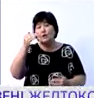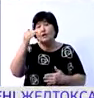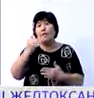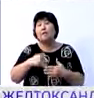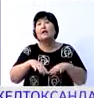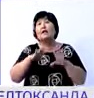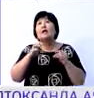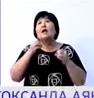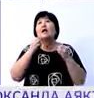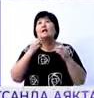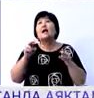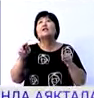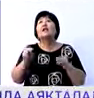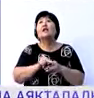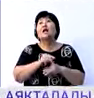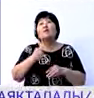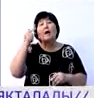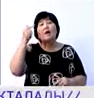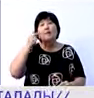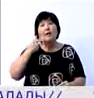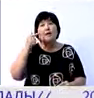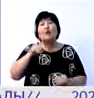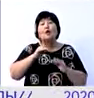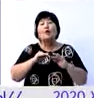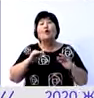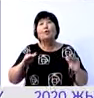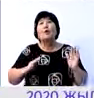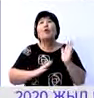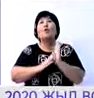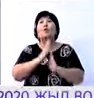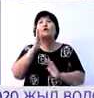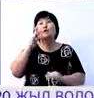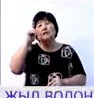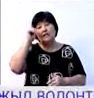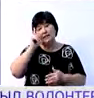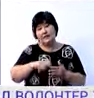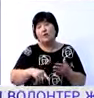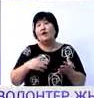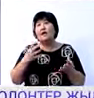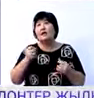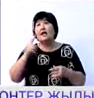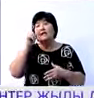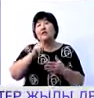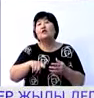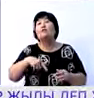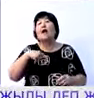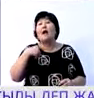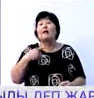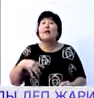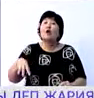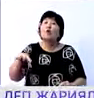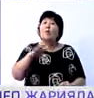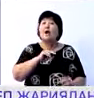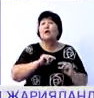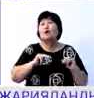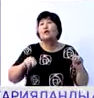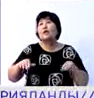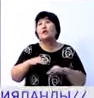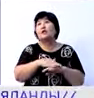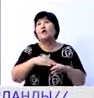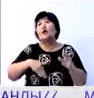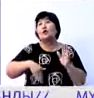бойынша жақсы тәрбиелі, білімді ұрпақты өсіреді деп мен сенімдімін. Және сенімен айта аламын. Барлық ұстаздар қауымына,